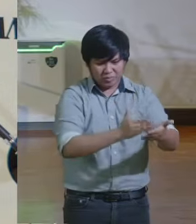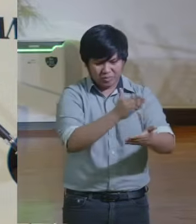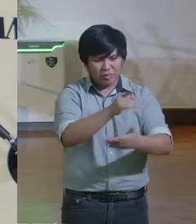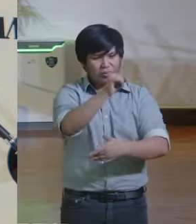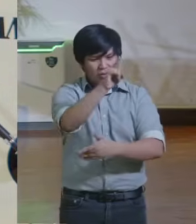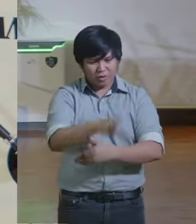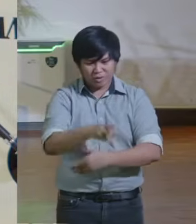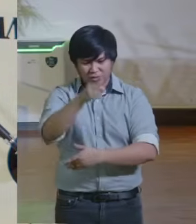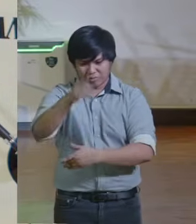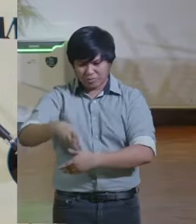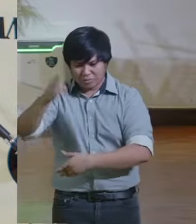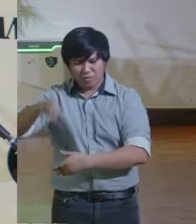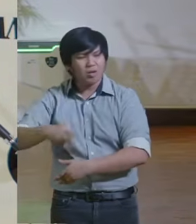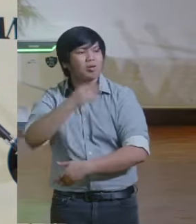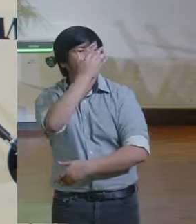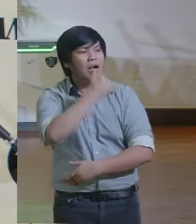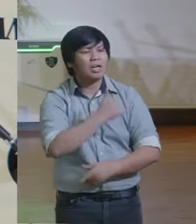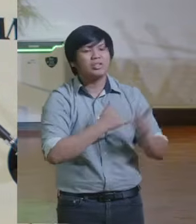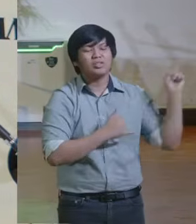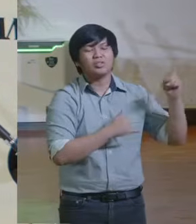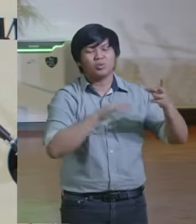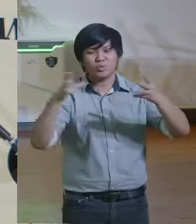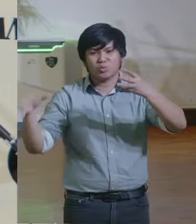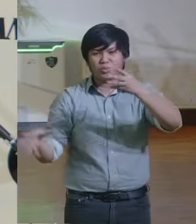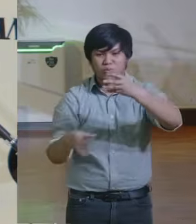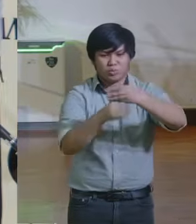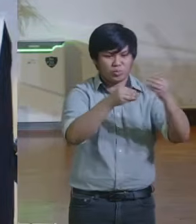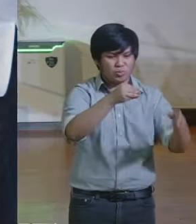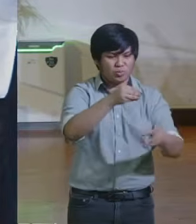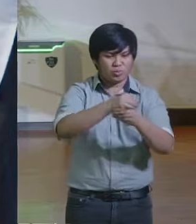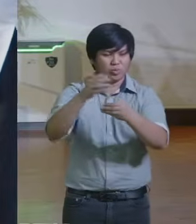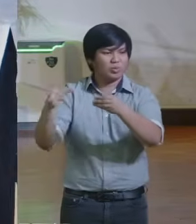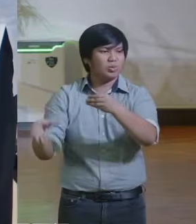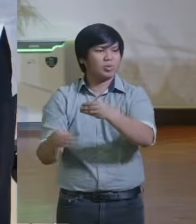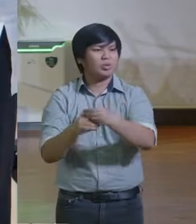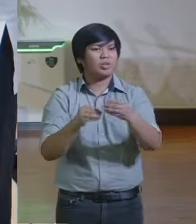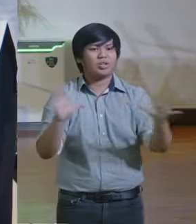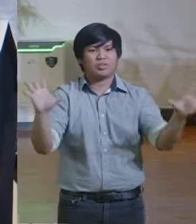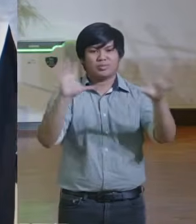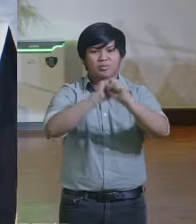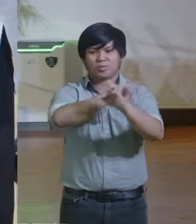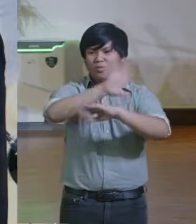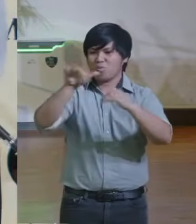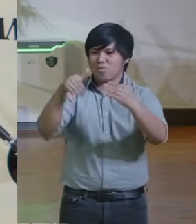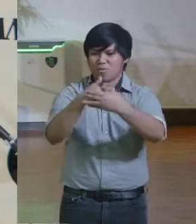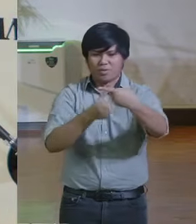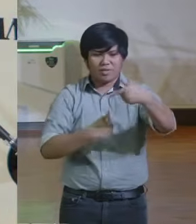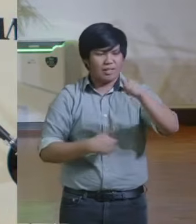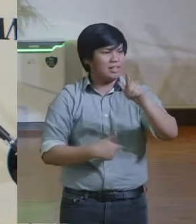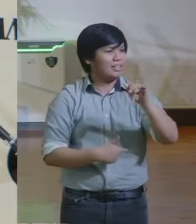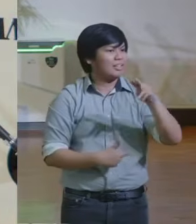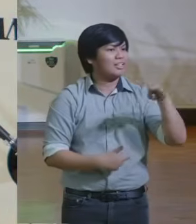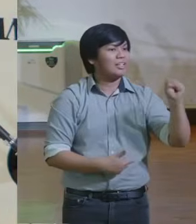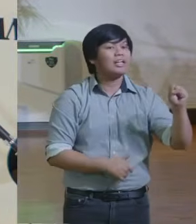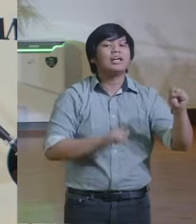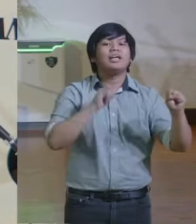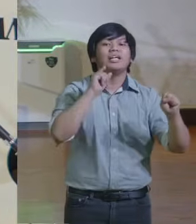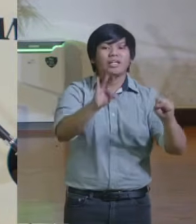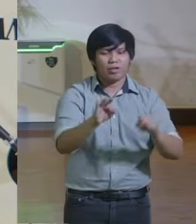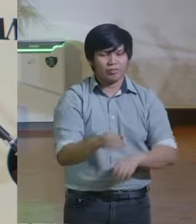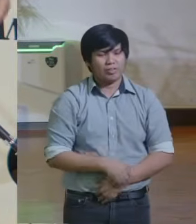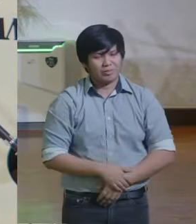buod at summary ng buong Galatians. Kaya kung kayo hindi na bumalik dito